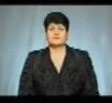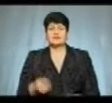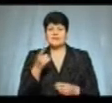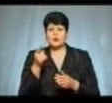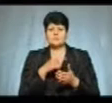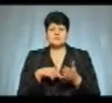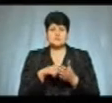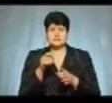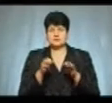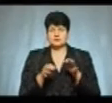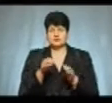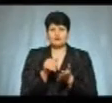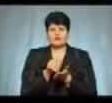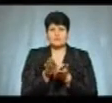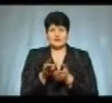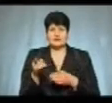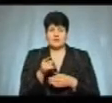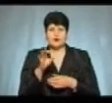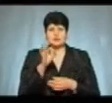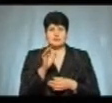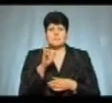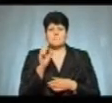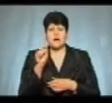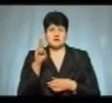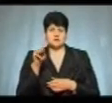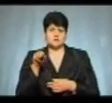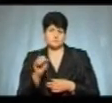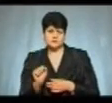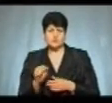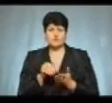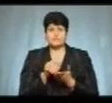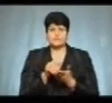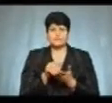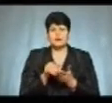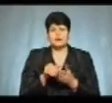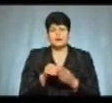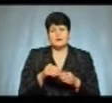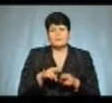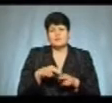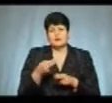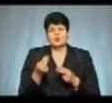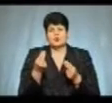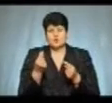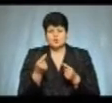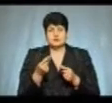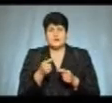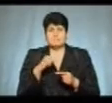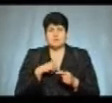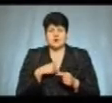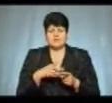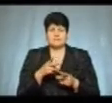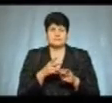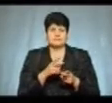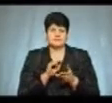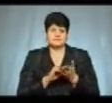Тернопільський міськрайонний суд відмовив тернополянину Олександру Башті у відшкодуванні моральної компенсації до департаменту патрульної поліції. Він